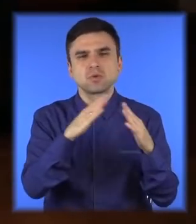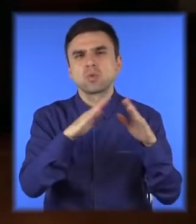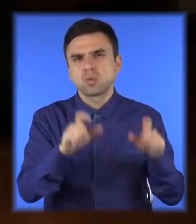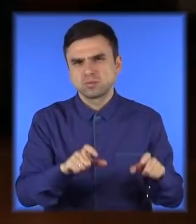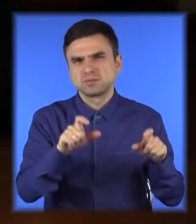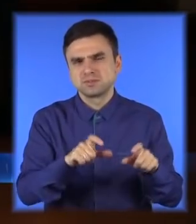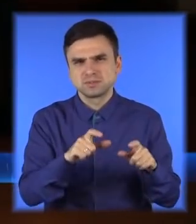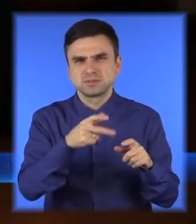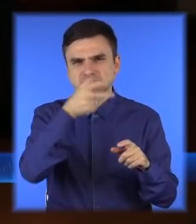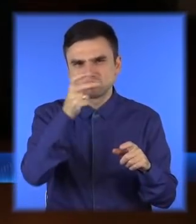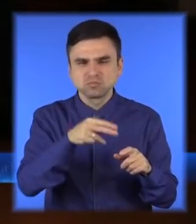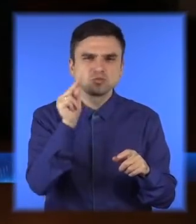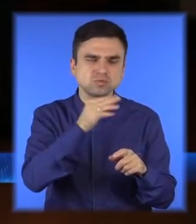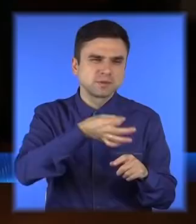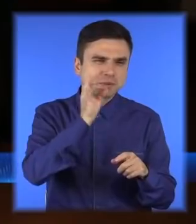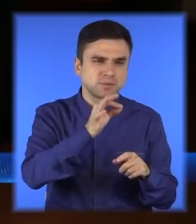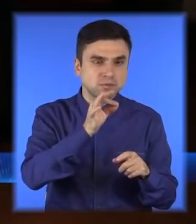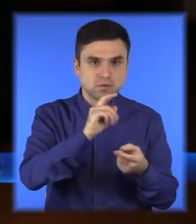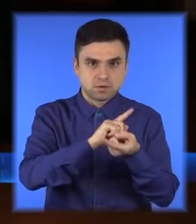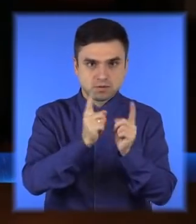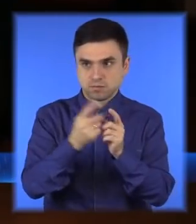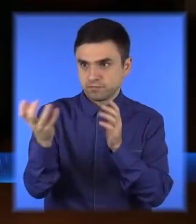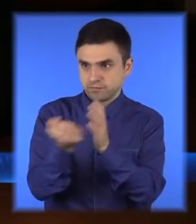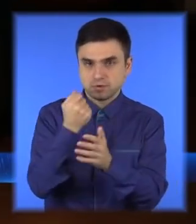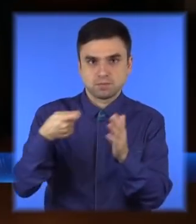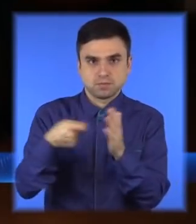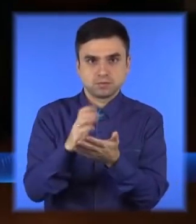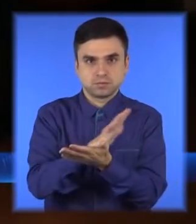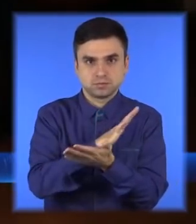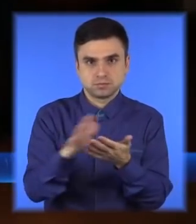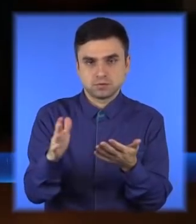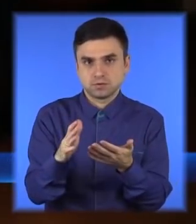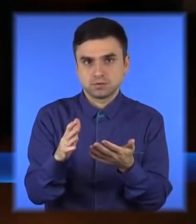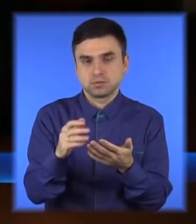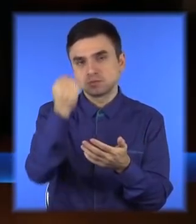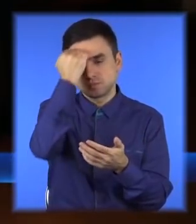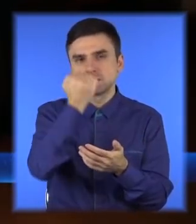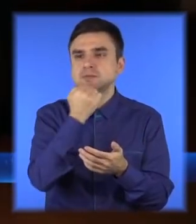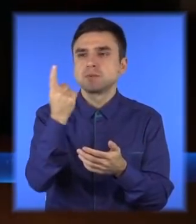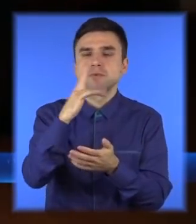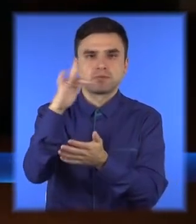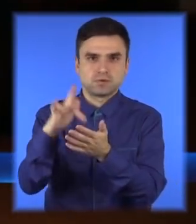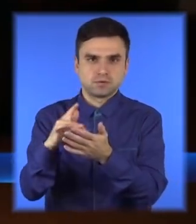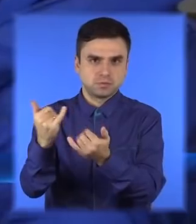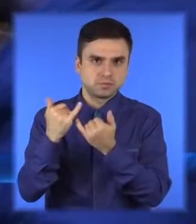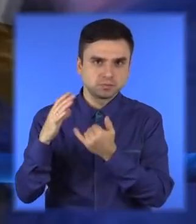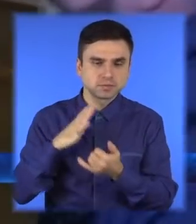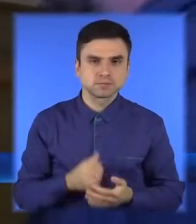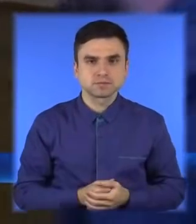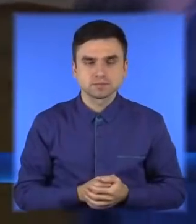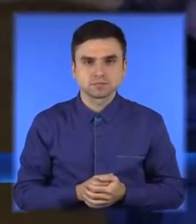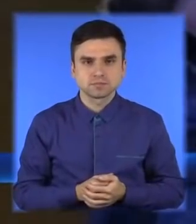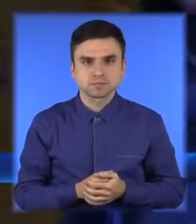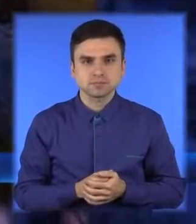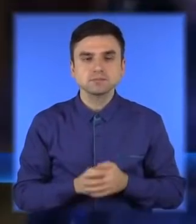круто. Дякую Первому городському за те, що дав таку можливість дівчатам поміняти свій скучний вечір на дуже корисний, веселий, активний. Тетяна